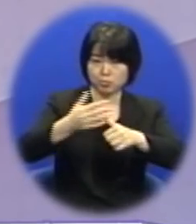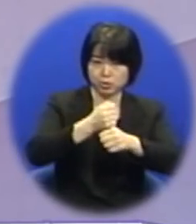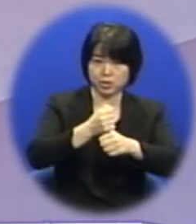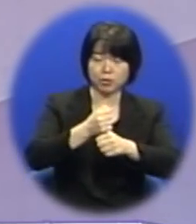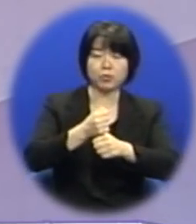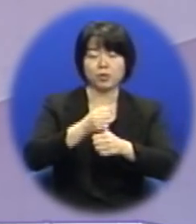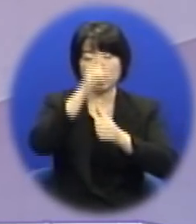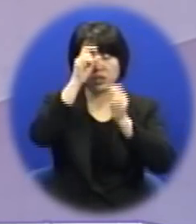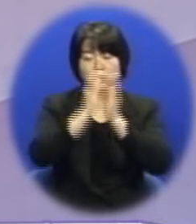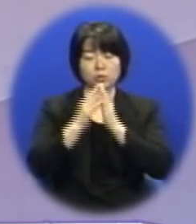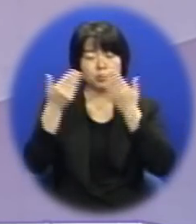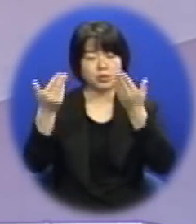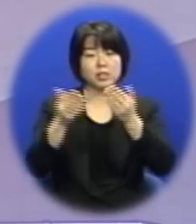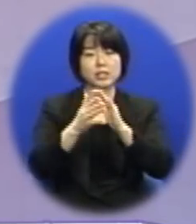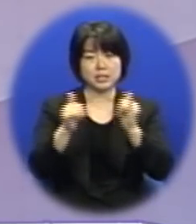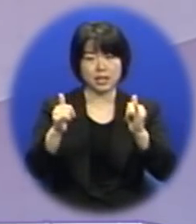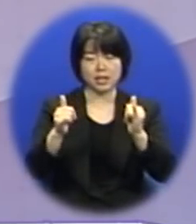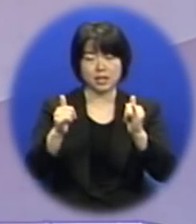기도하는 자에게